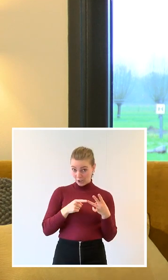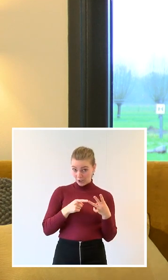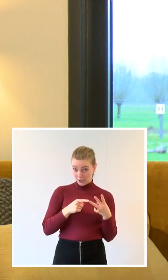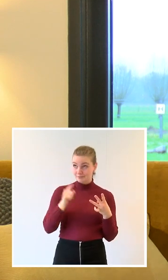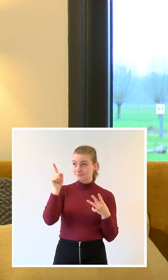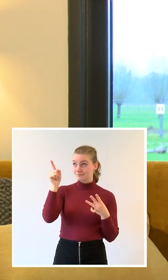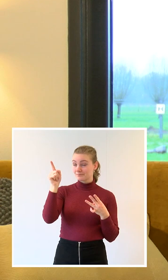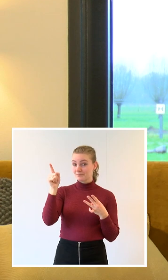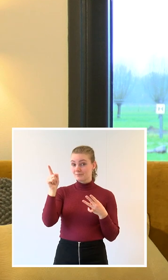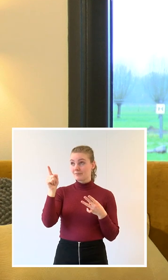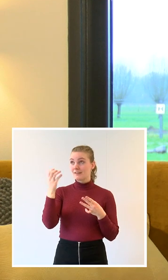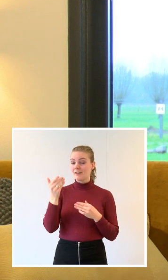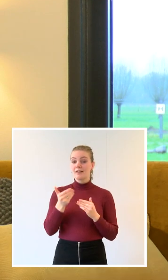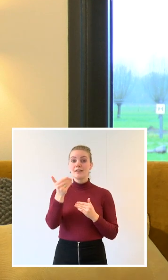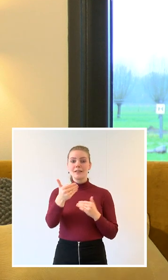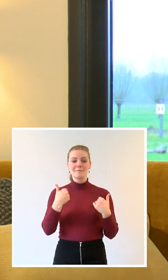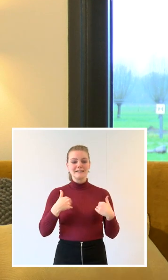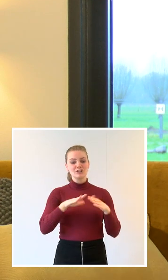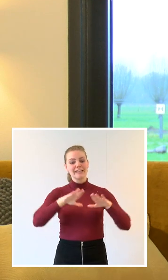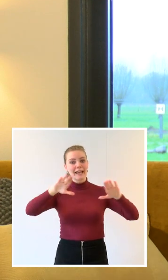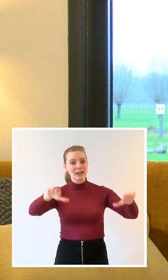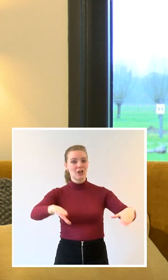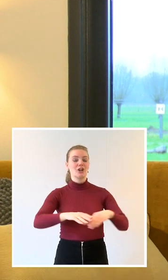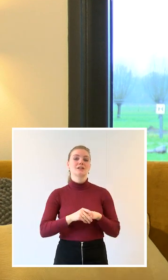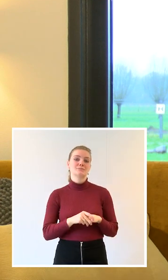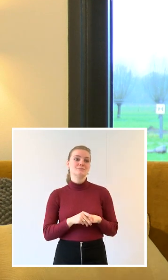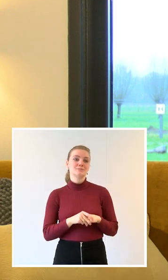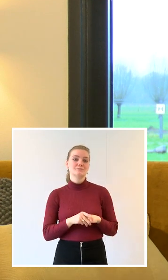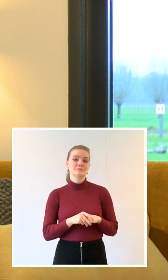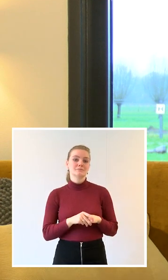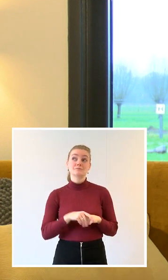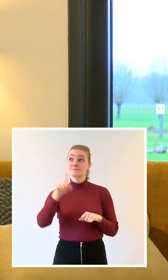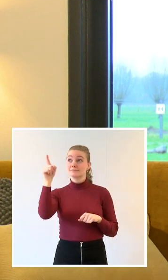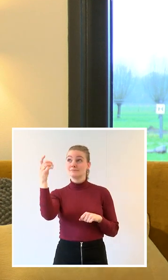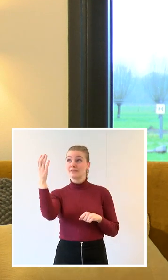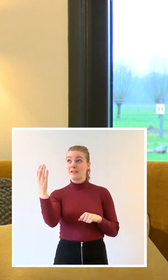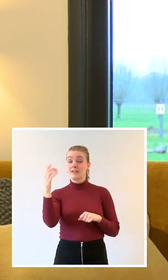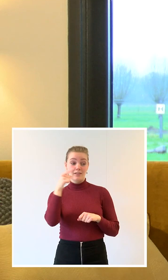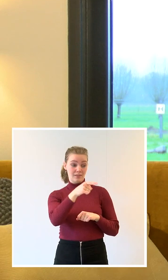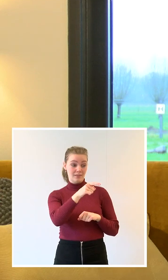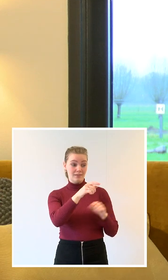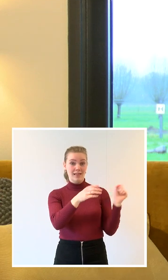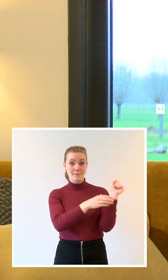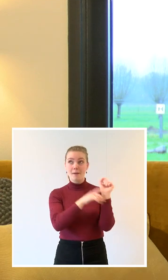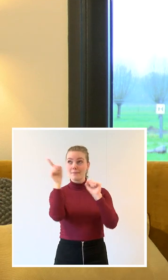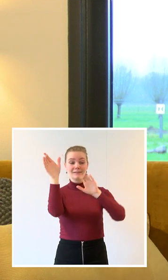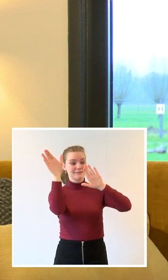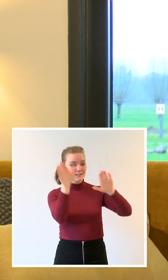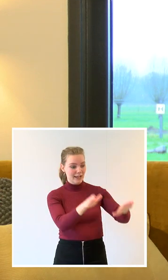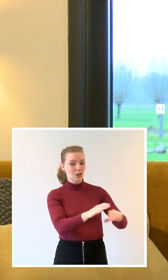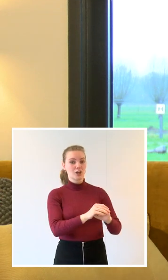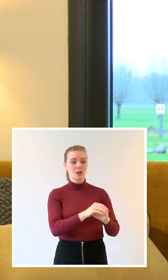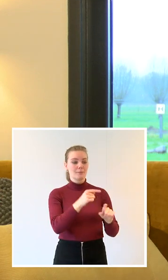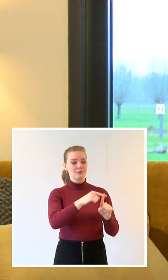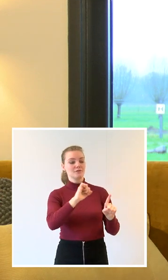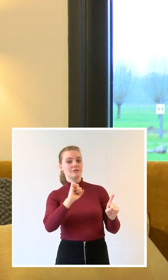zegenen. Hij wil Abraham zegenen. Abraham en zijn vrouw en de mensen